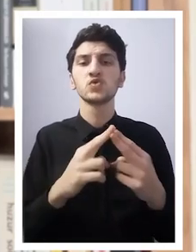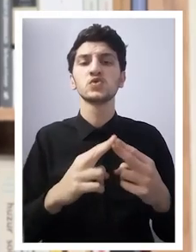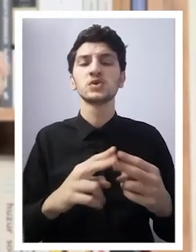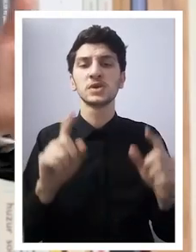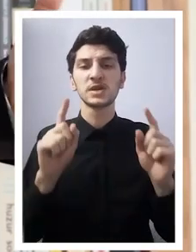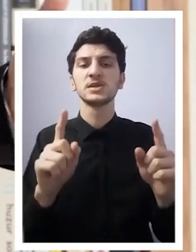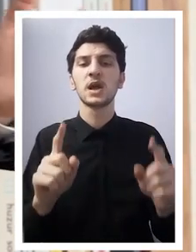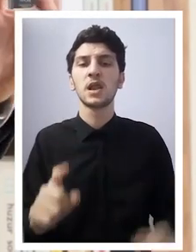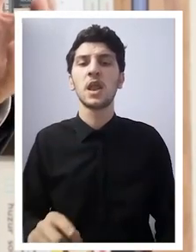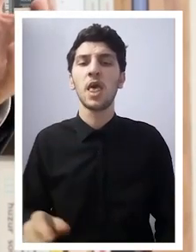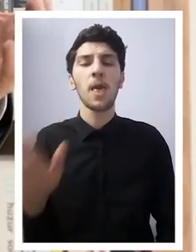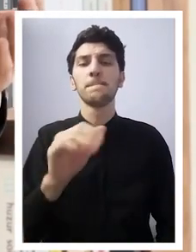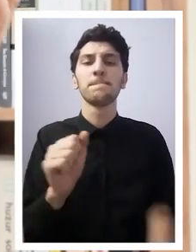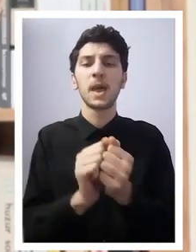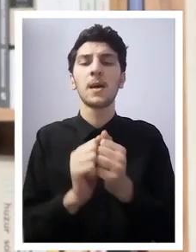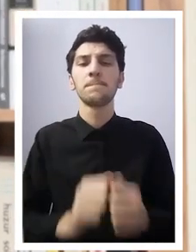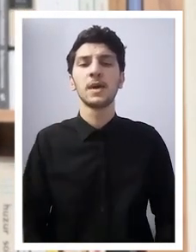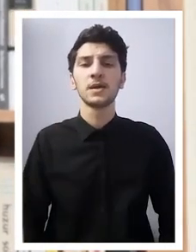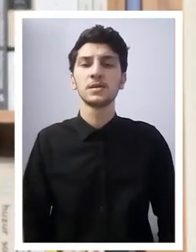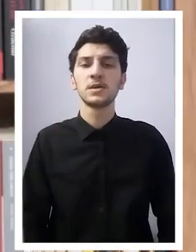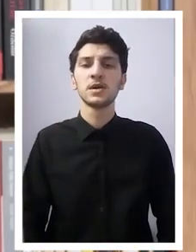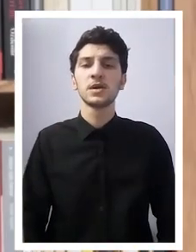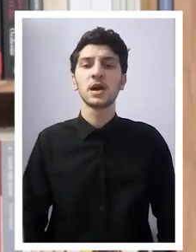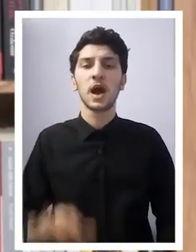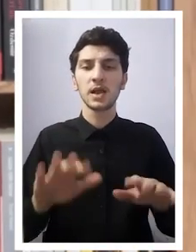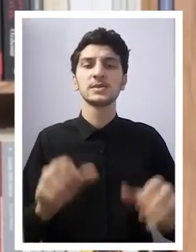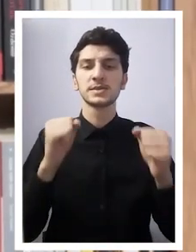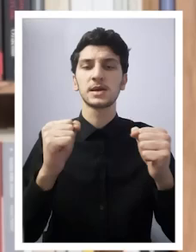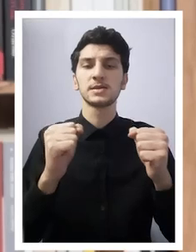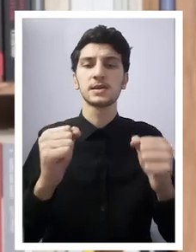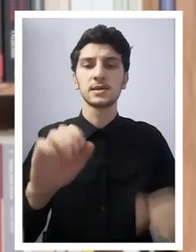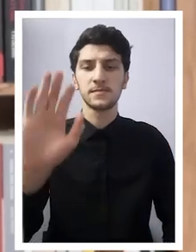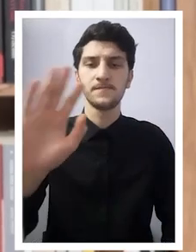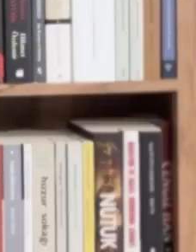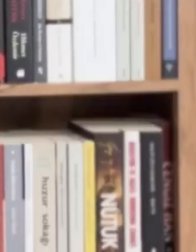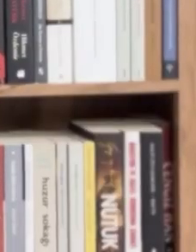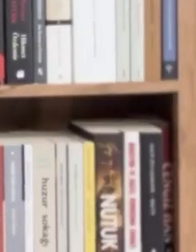belediyecilikle inşallah hep birlikte buluşturacağız. Kalın sağlıcakla.